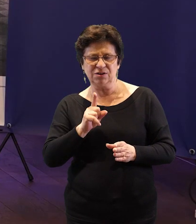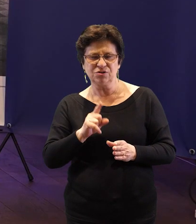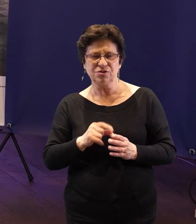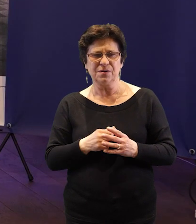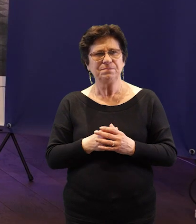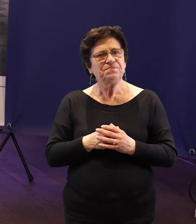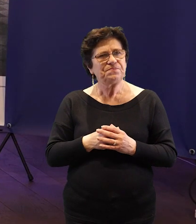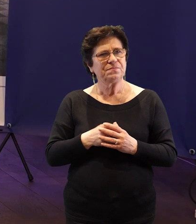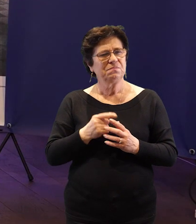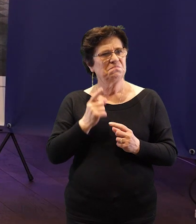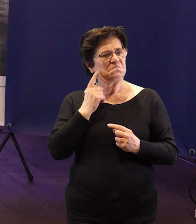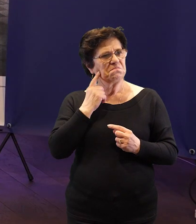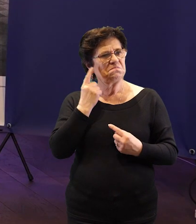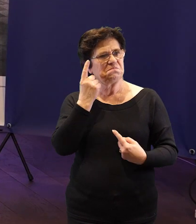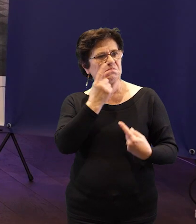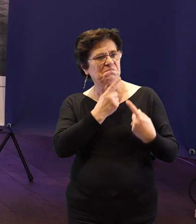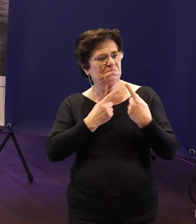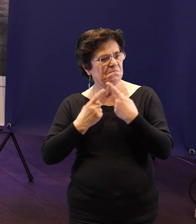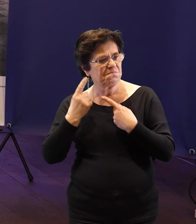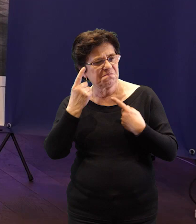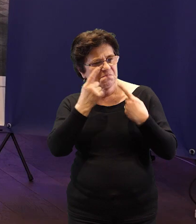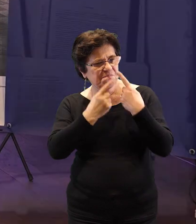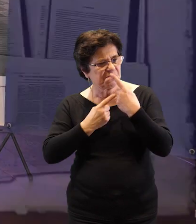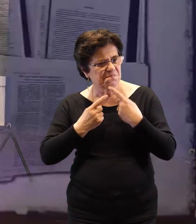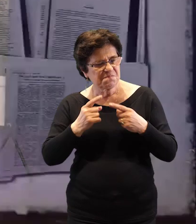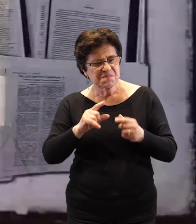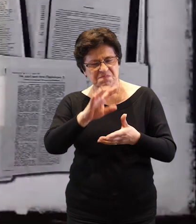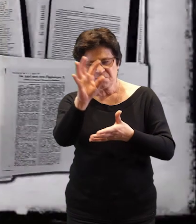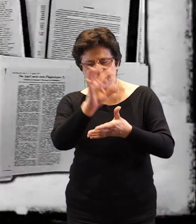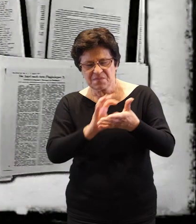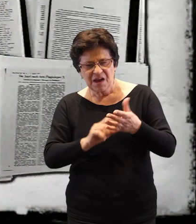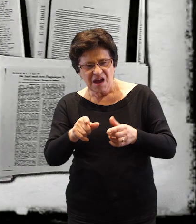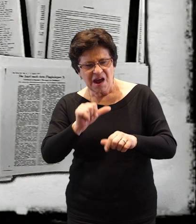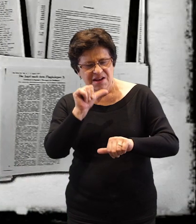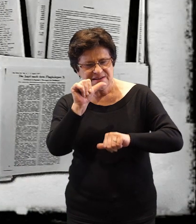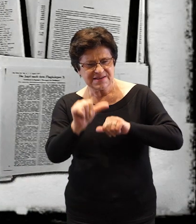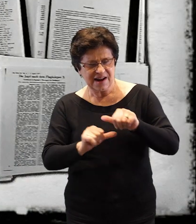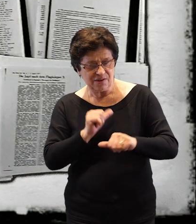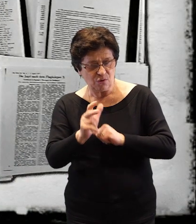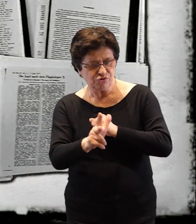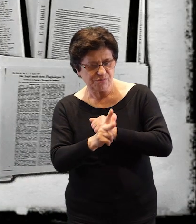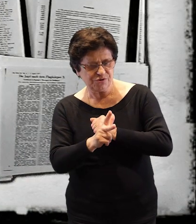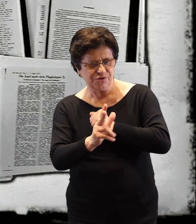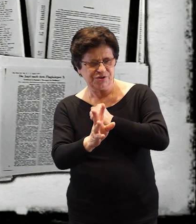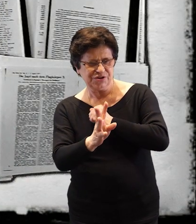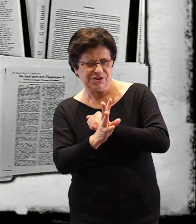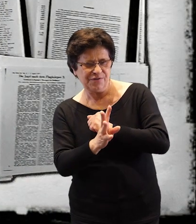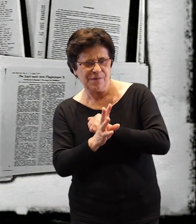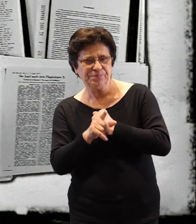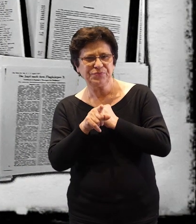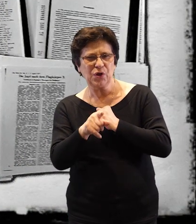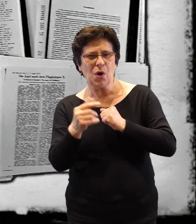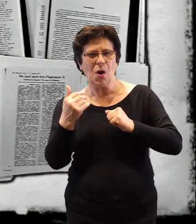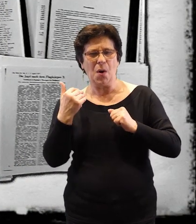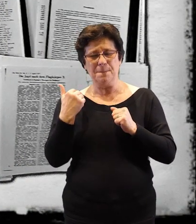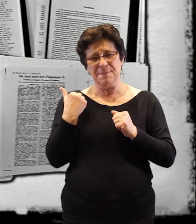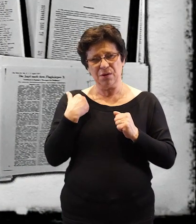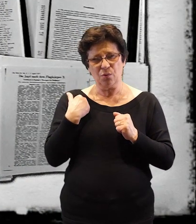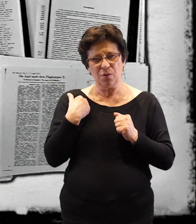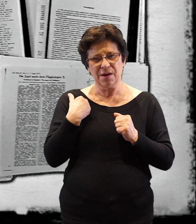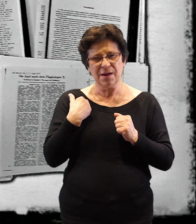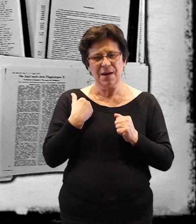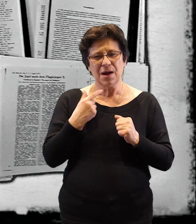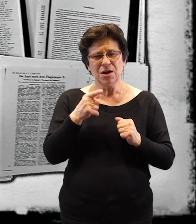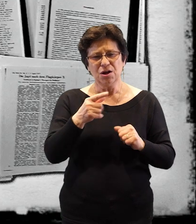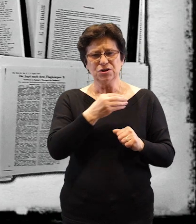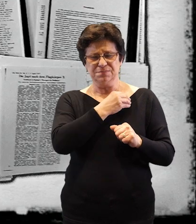tego, że przeanalizowałem dostępne mi na początku artykuły. Artykuły z lat 80., z lat 90. To były wówczas zasadniczo z